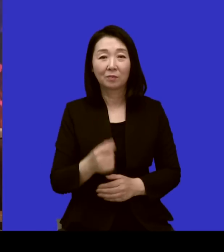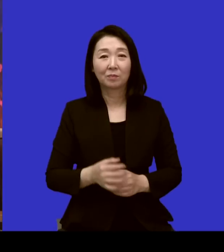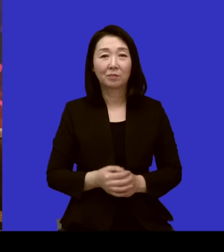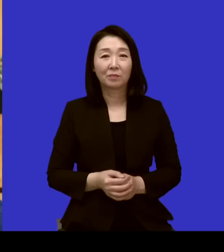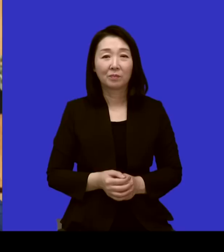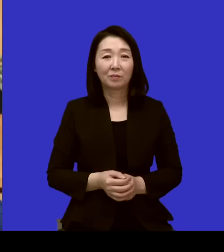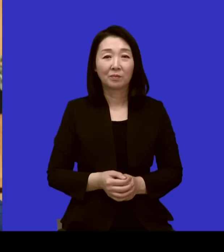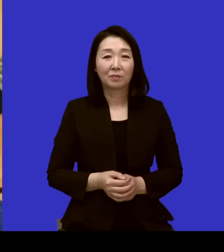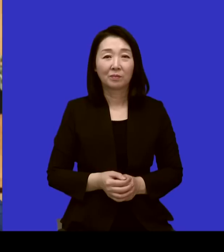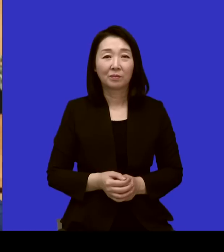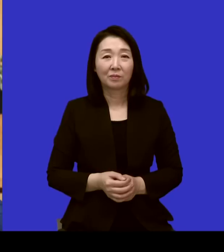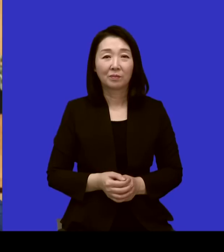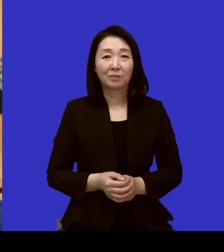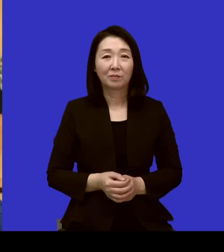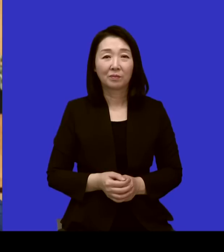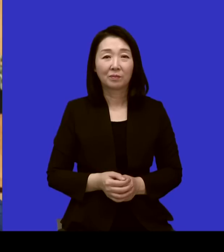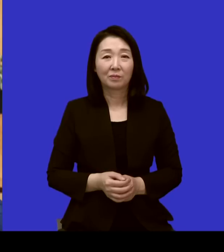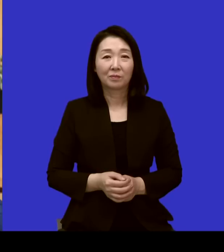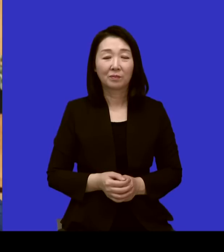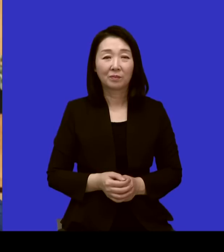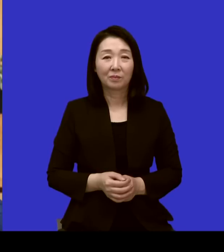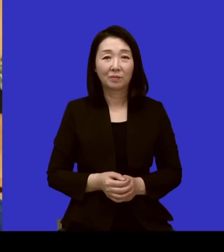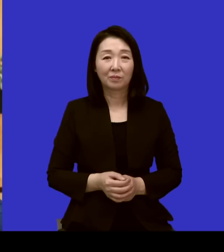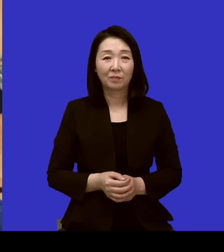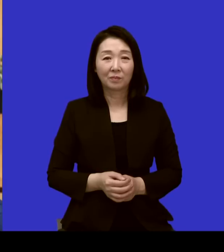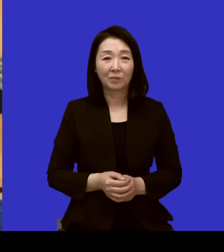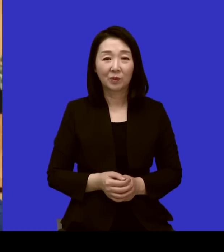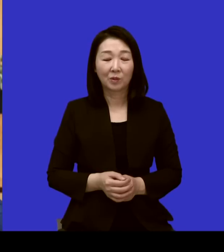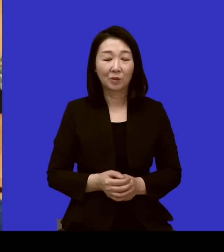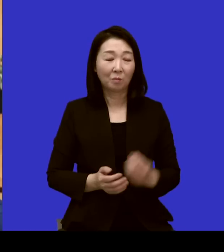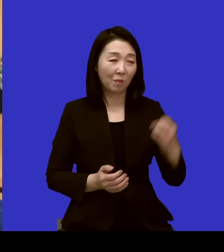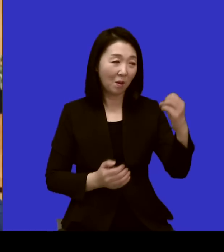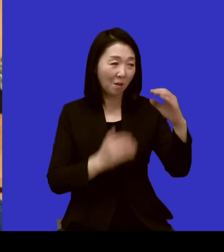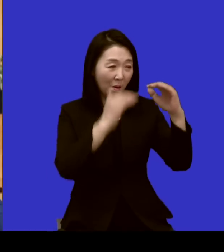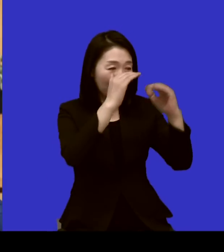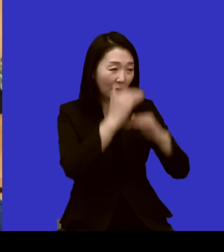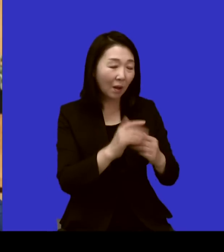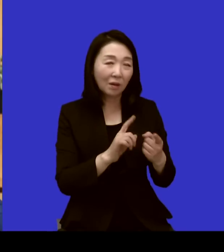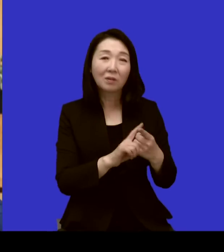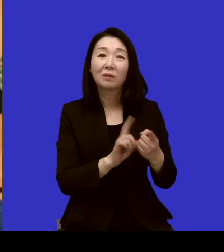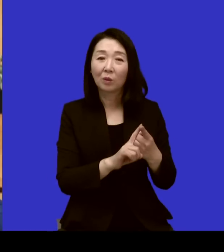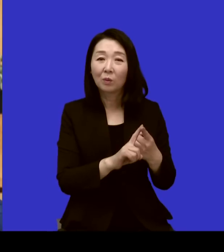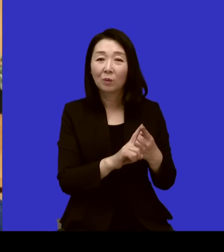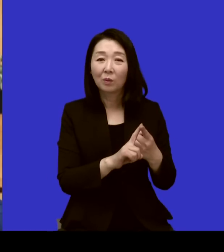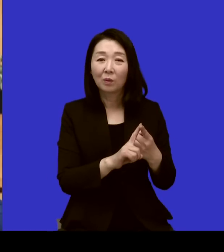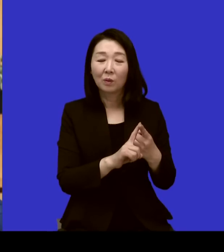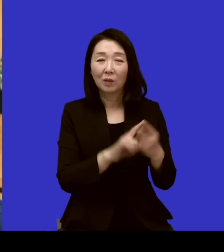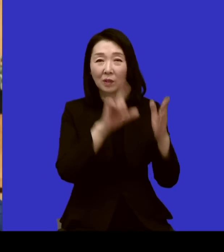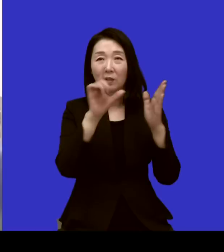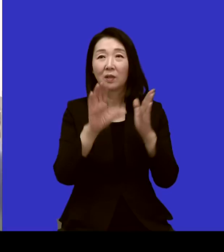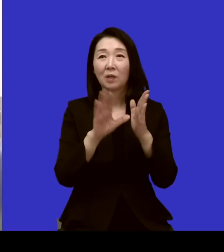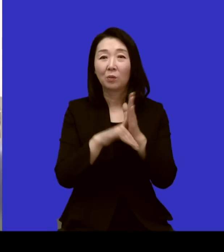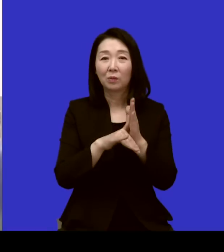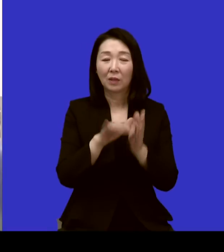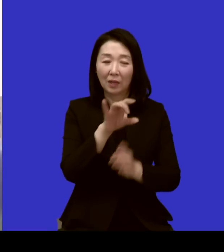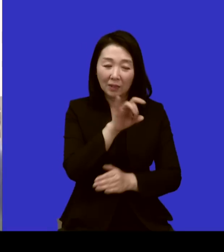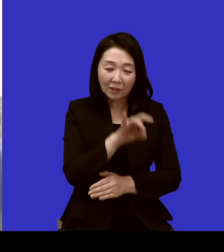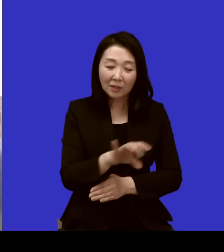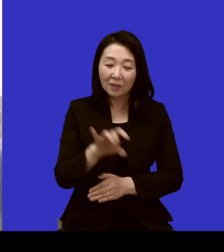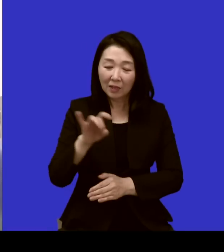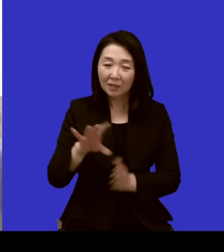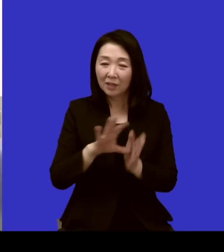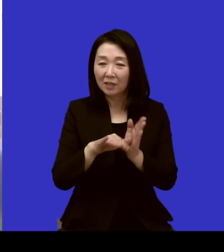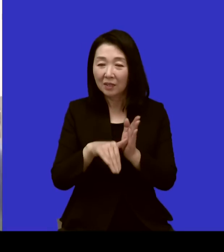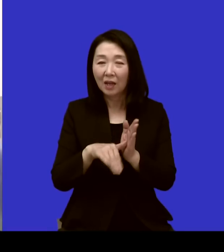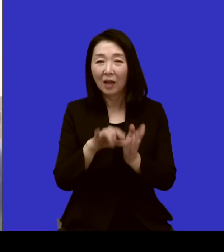하게 됐던 맞습니다. 시간이었던 것 같습니다. 정말 말씀하신 대로 살아오면서 경험했던 그 한순간 한순간이 버릴 것이 하나도 없이 내